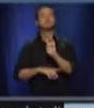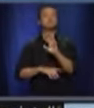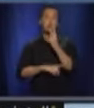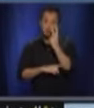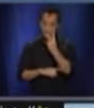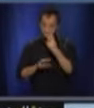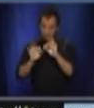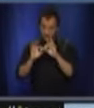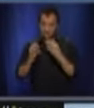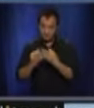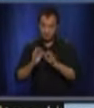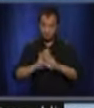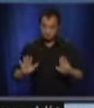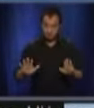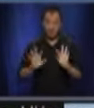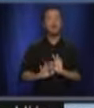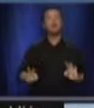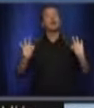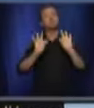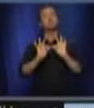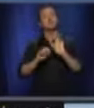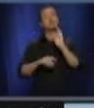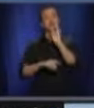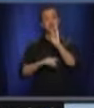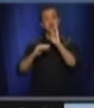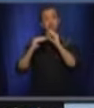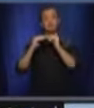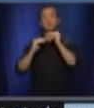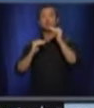soit 2 familles qui viennent au même endroit.